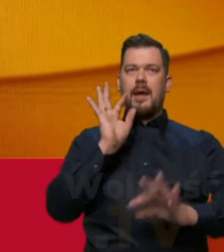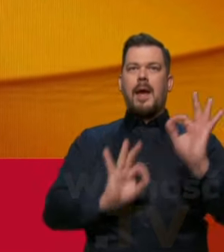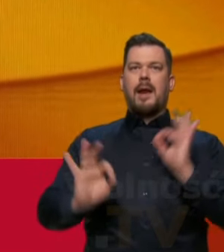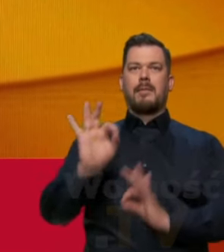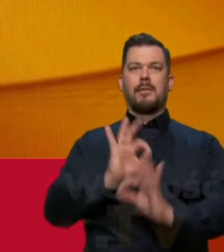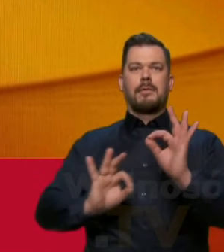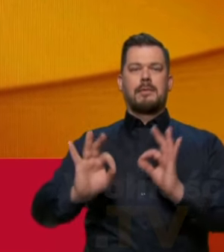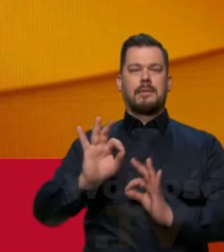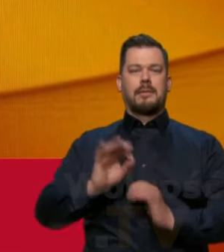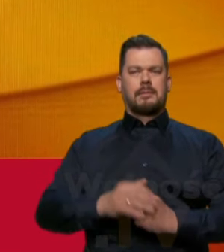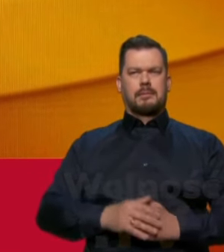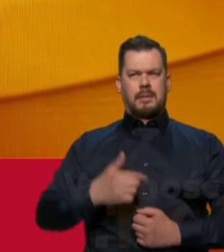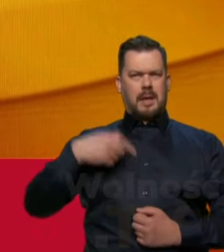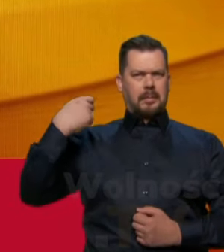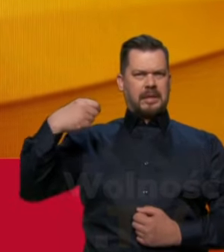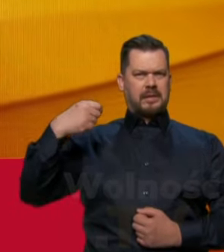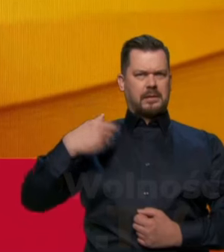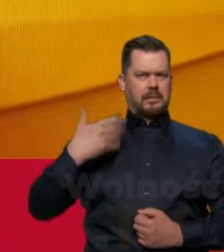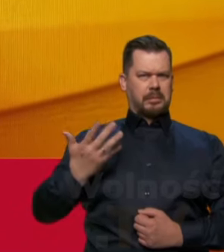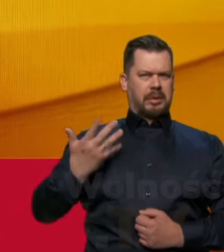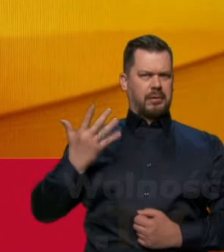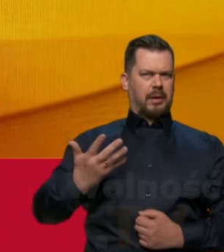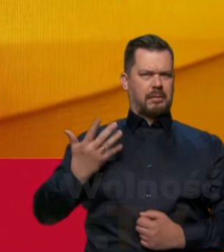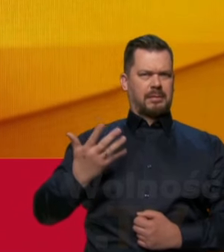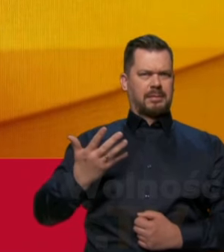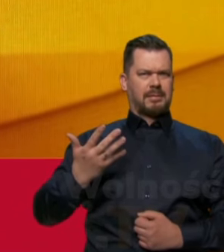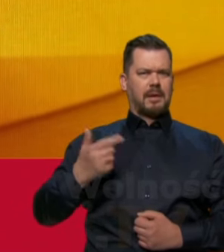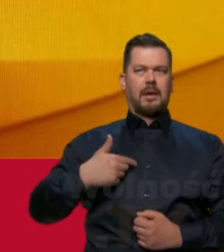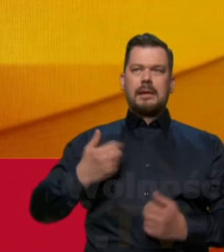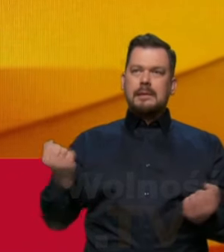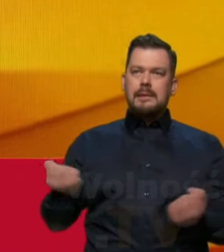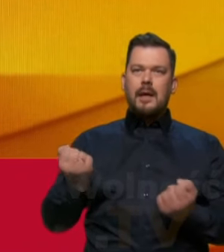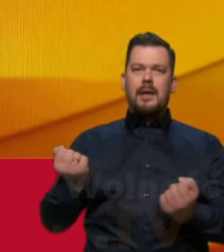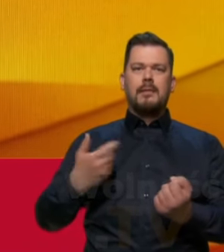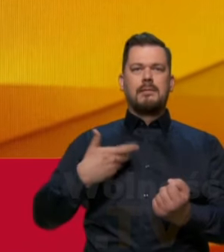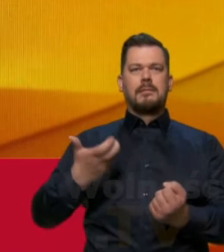7 lat trwa remont. No ja jestem prezydentem 5 lat. Od samego początku robiliśmy wszystko,